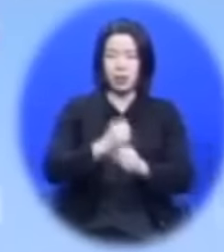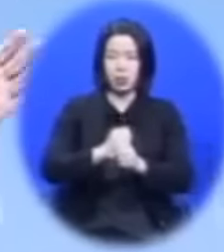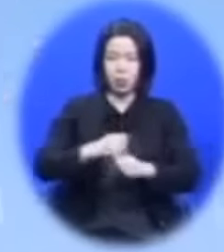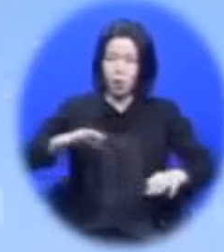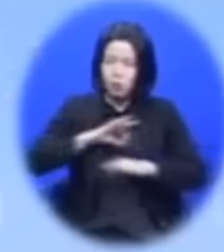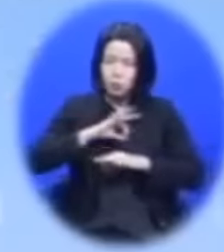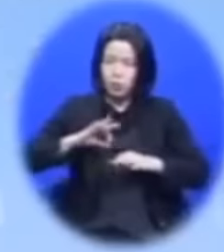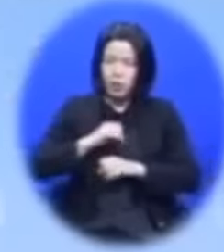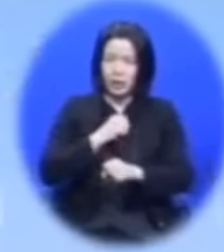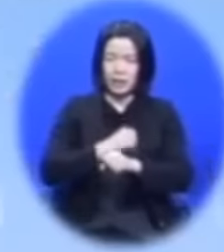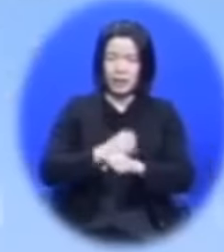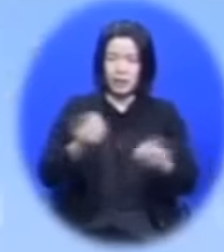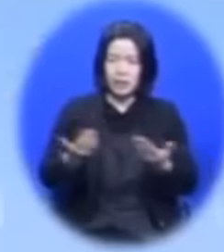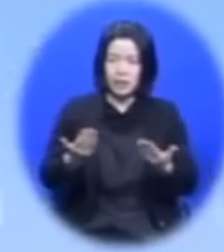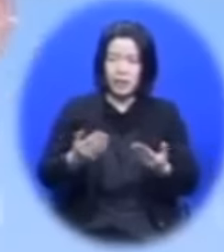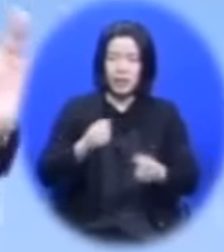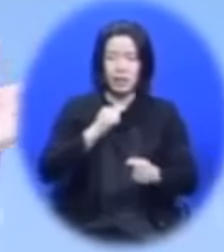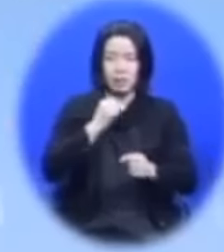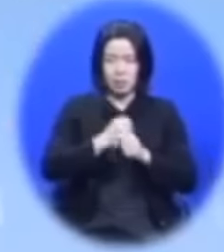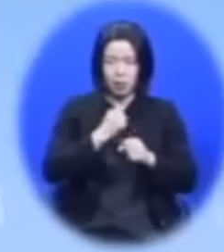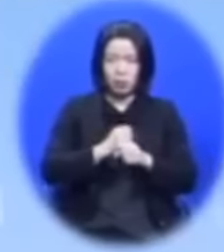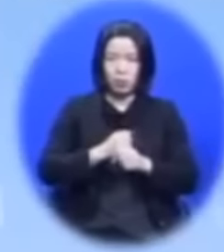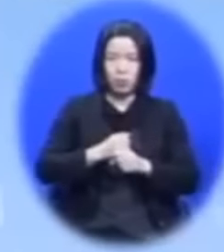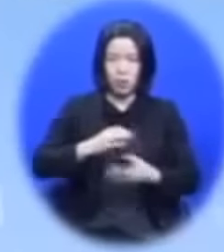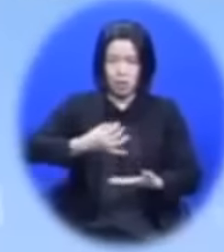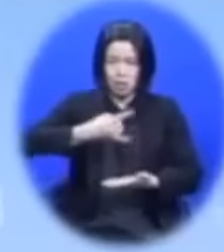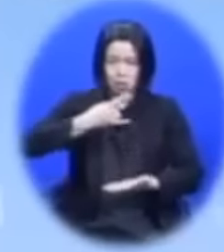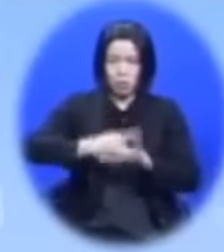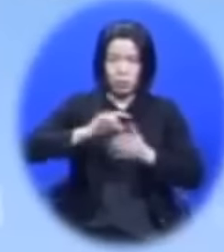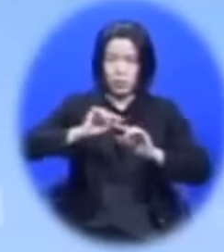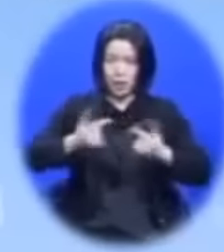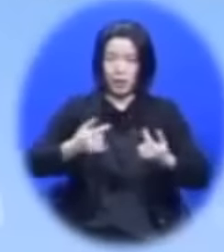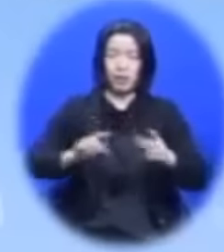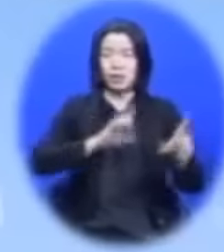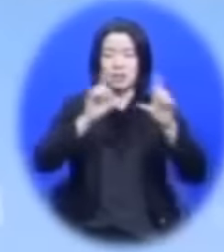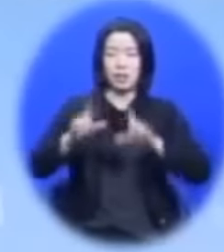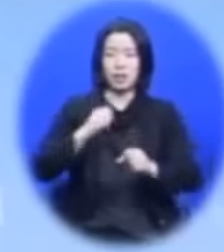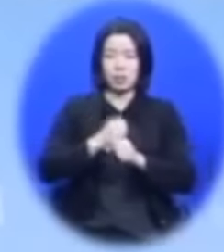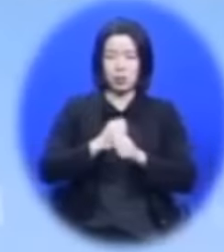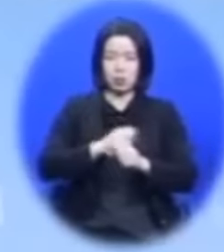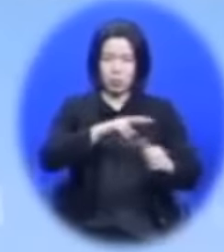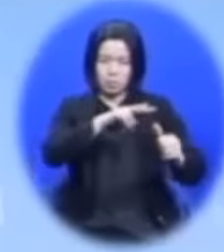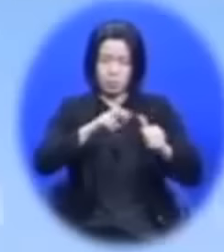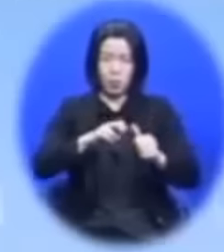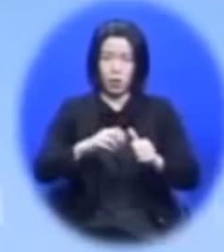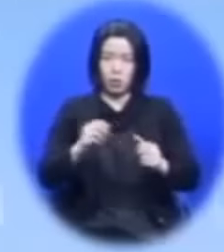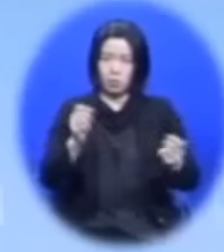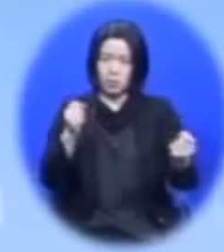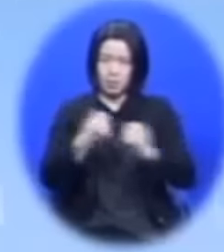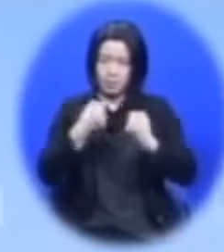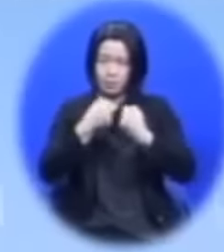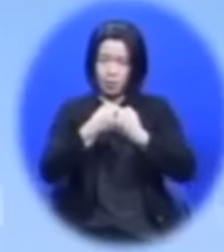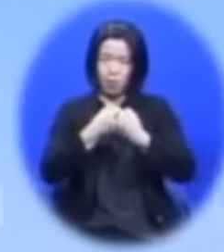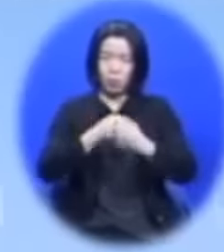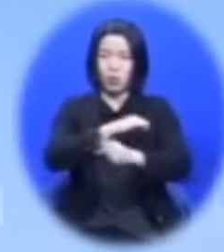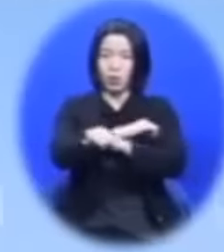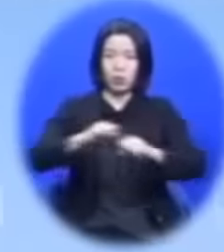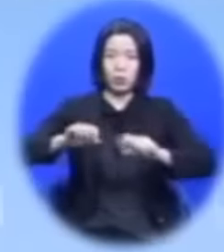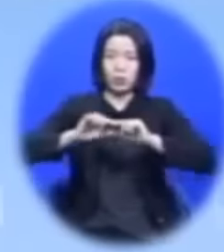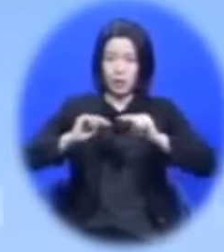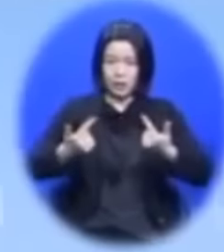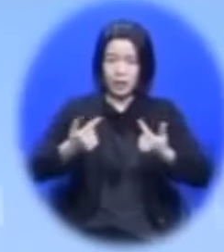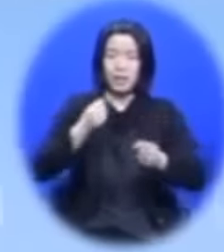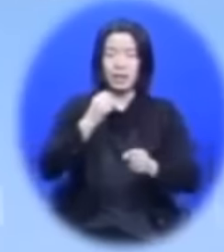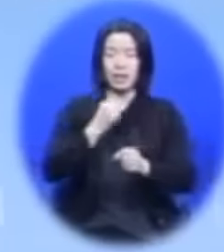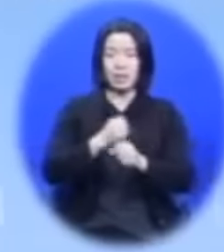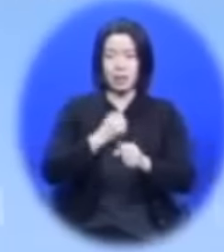부정한 일을 하게 하고 의롭지 못하게 살게 하고 그리고 미워하고 다투고 용서하지 않게